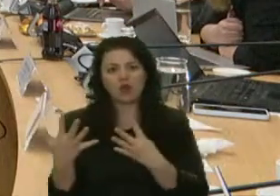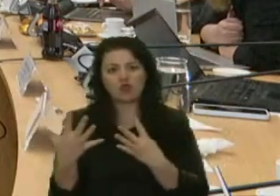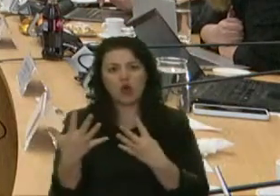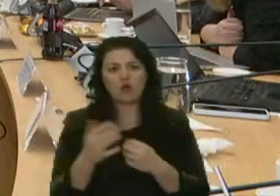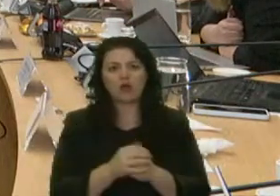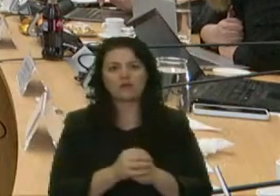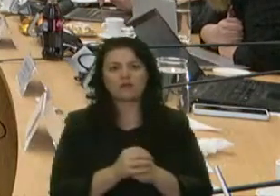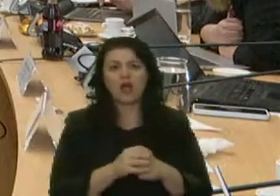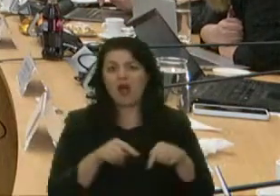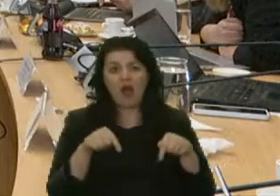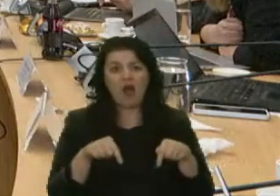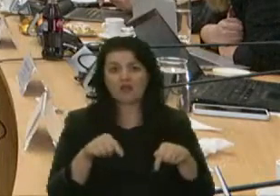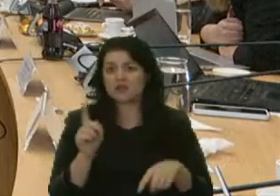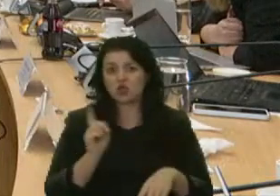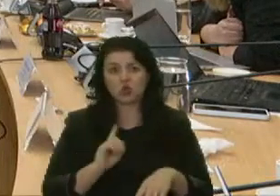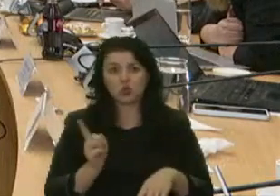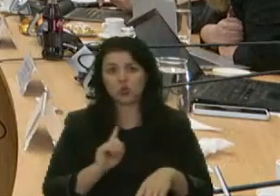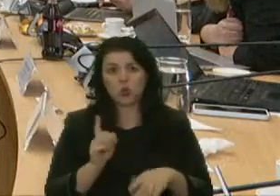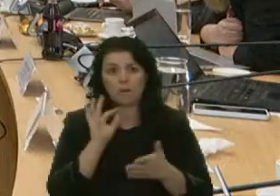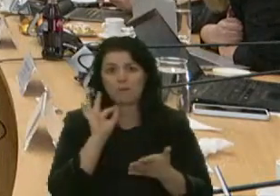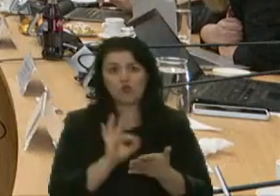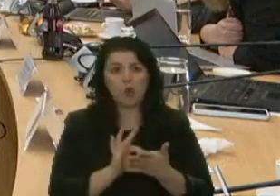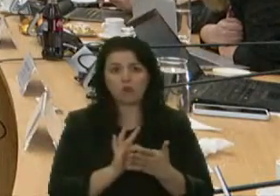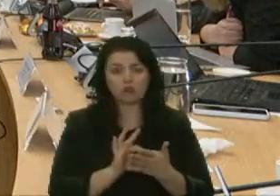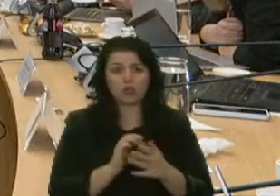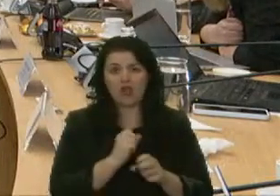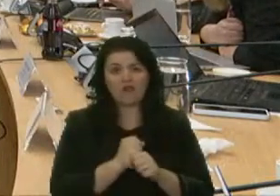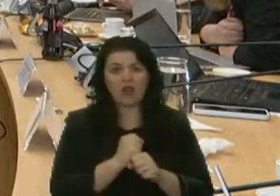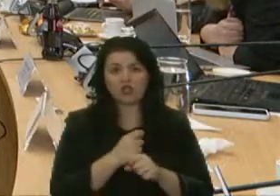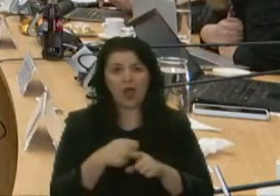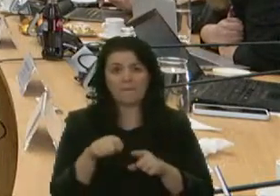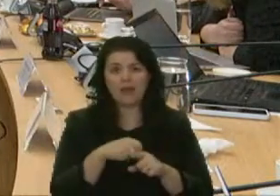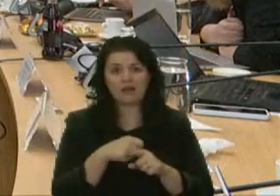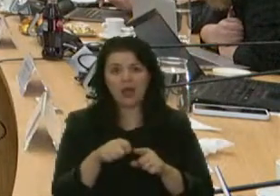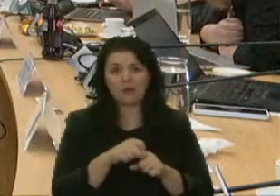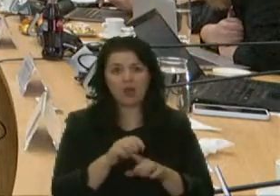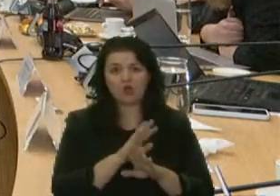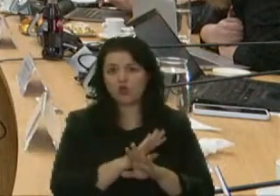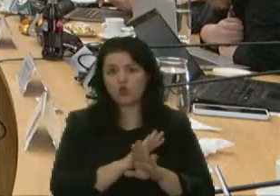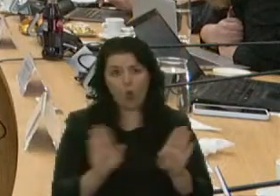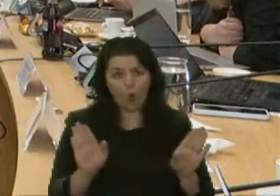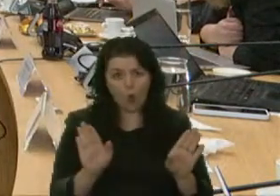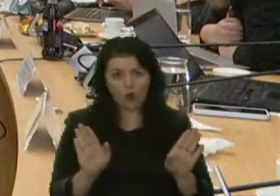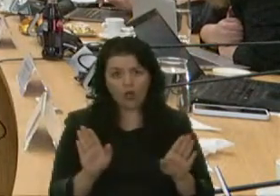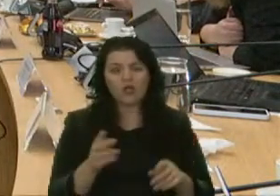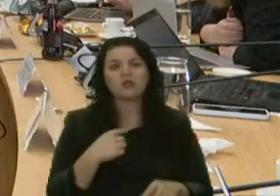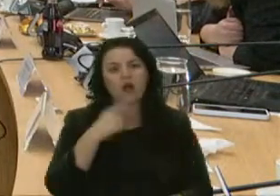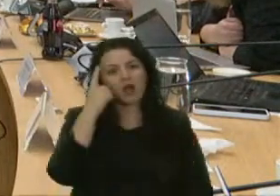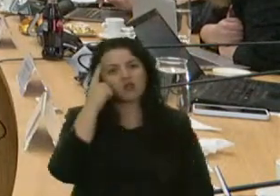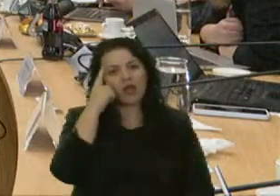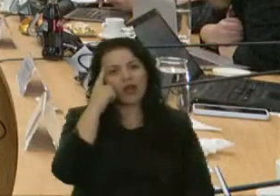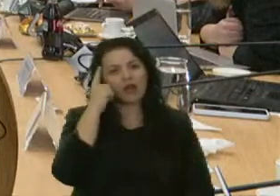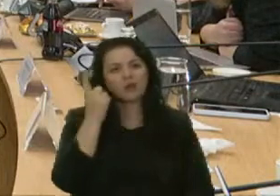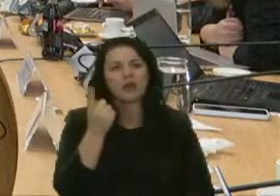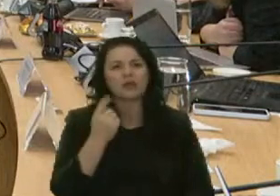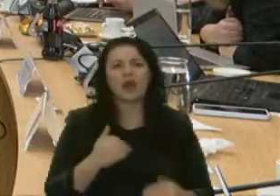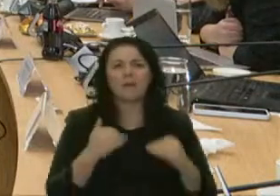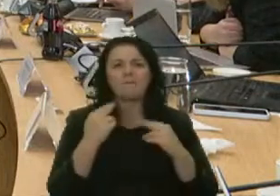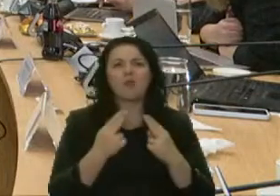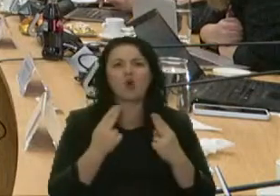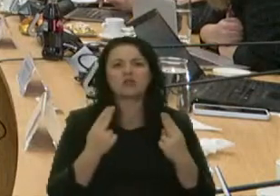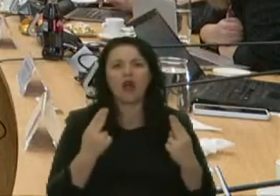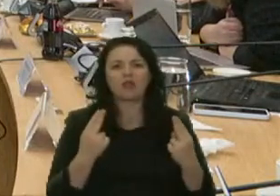astăzi nu venim cu 78 de propuneri la care facem amendamente ci Venim cu cele la care pe care Considerăm că sunt extrem de